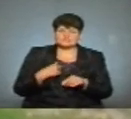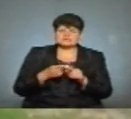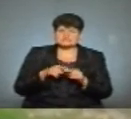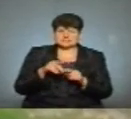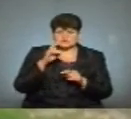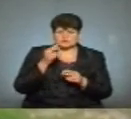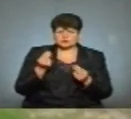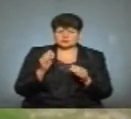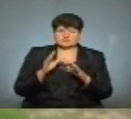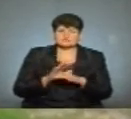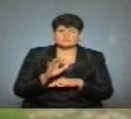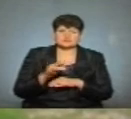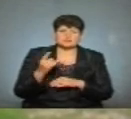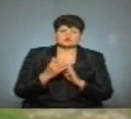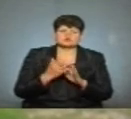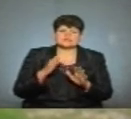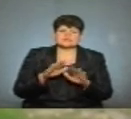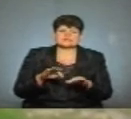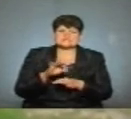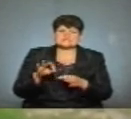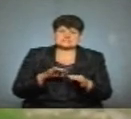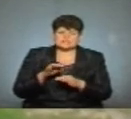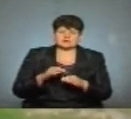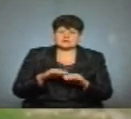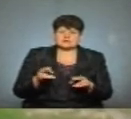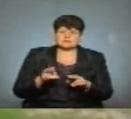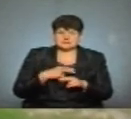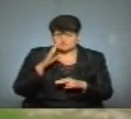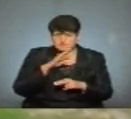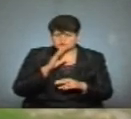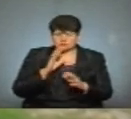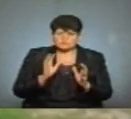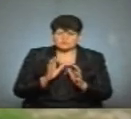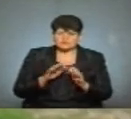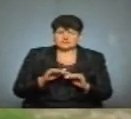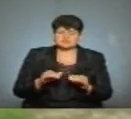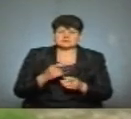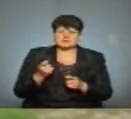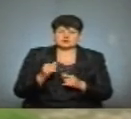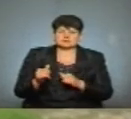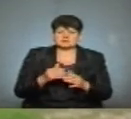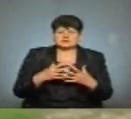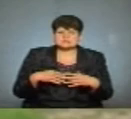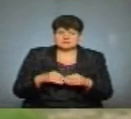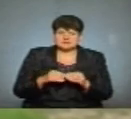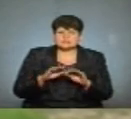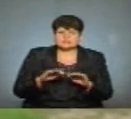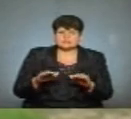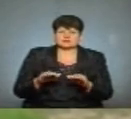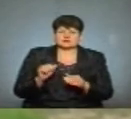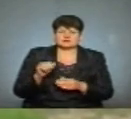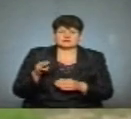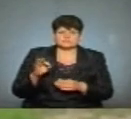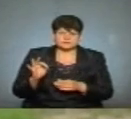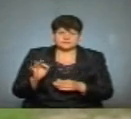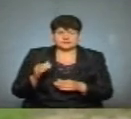бюджетні кошти будемо відправляли в першу чергу це діти-сироти, діти, позбавлені батьківського піклування, діти з багатодітних малозабезпечених сімей, діти учасників терористичної операції, а